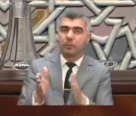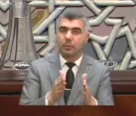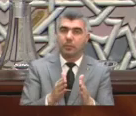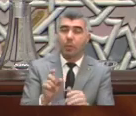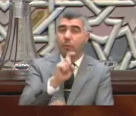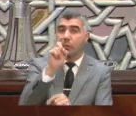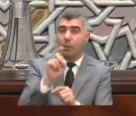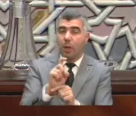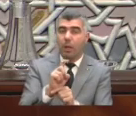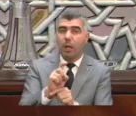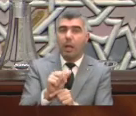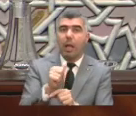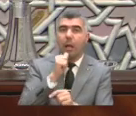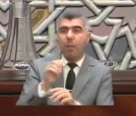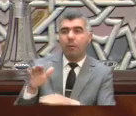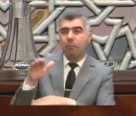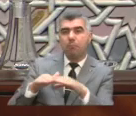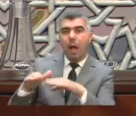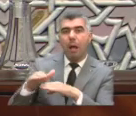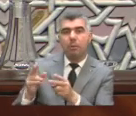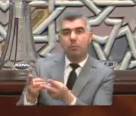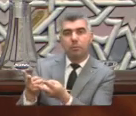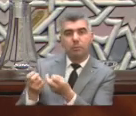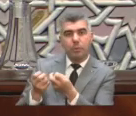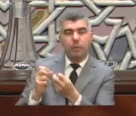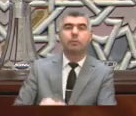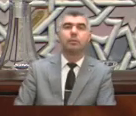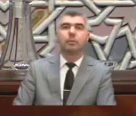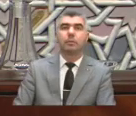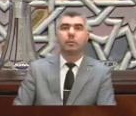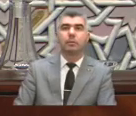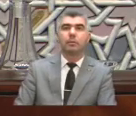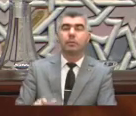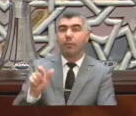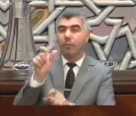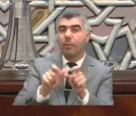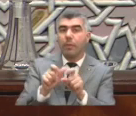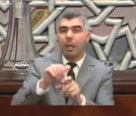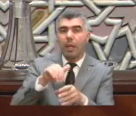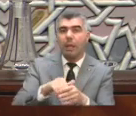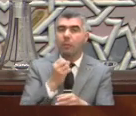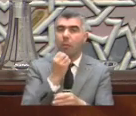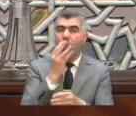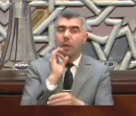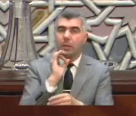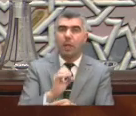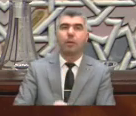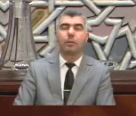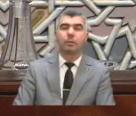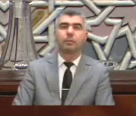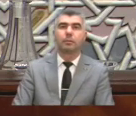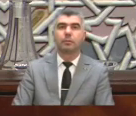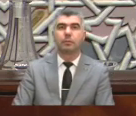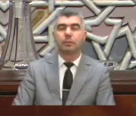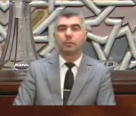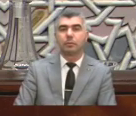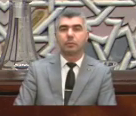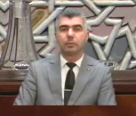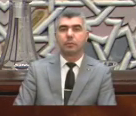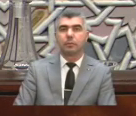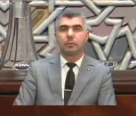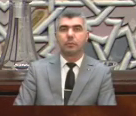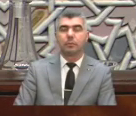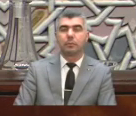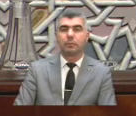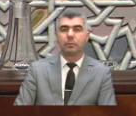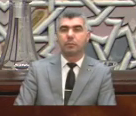عن تحلية مياه البحر للسيدات والسادة النواب المحترمين من الفريق الاشتراكي المعارضة الاتحادية،